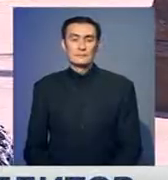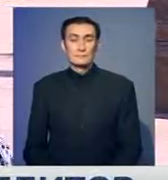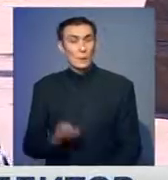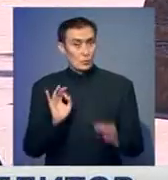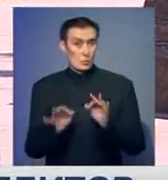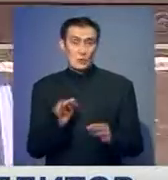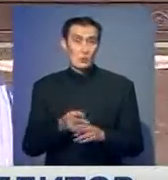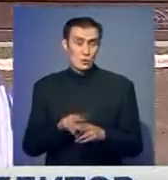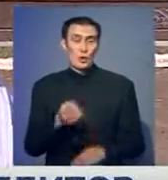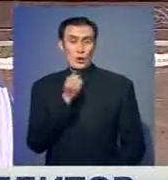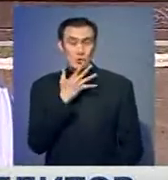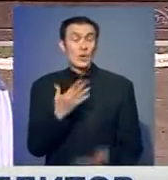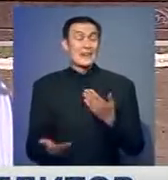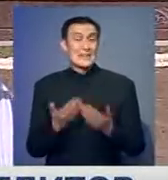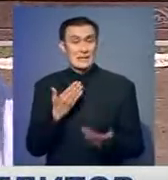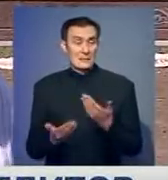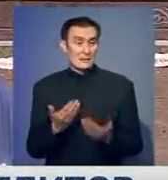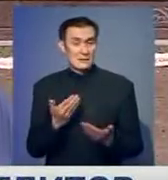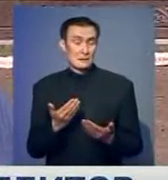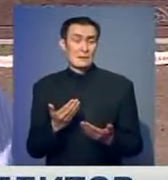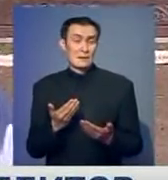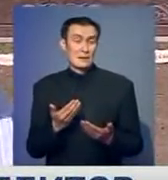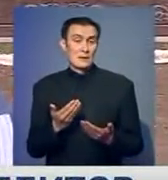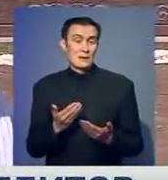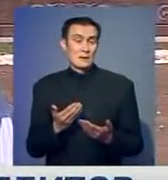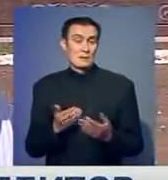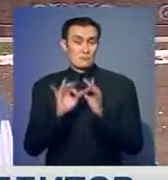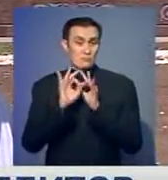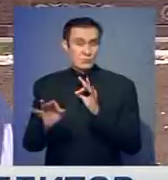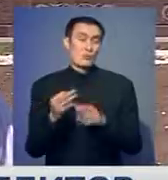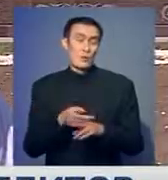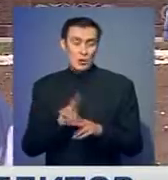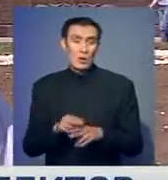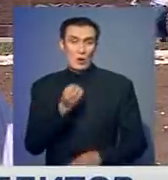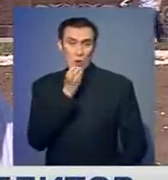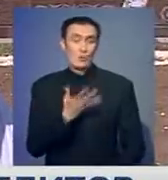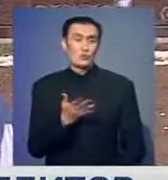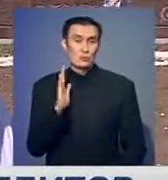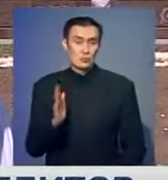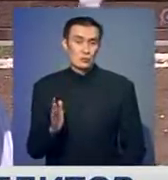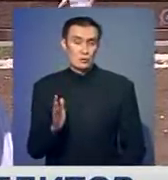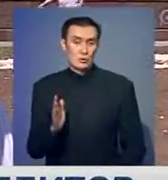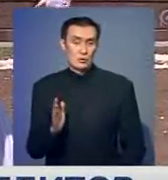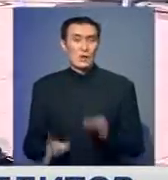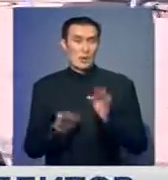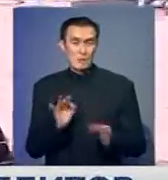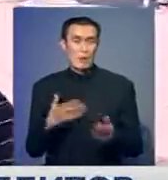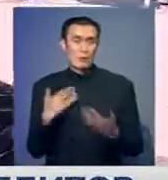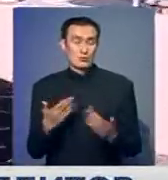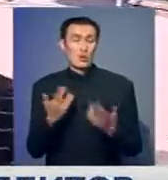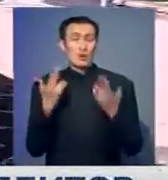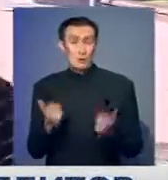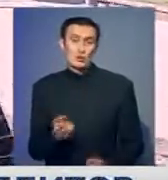Нормально, это же хорошо. Если прощает, это хорошее. Нормально относишься.